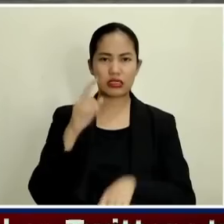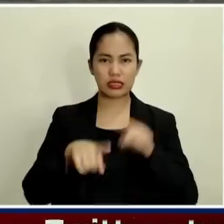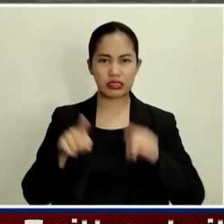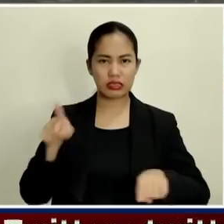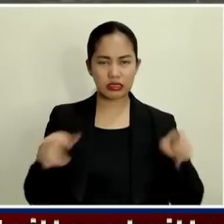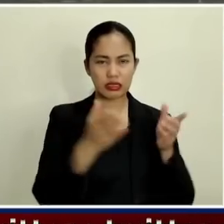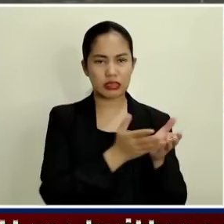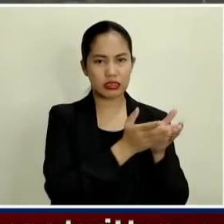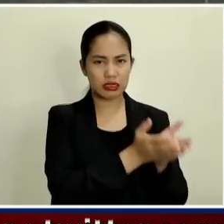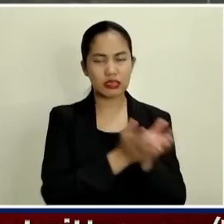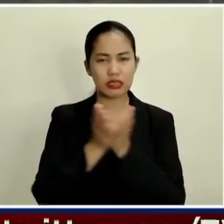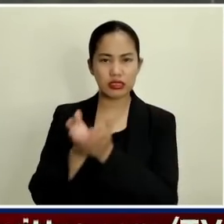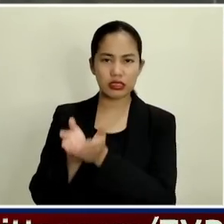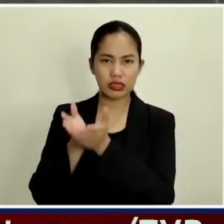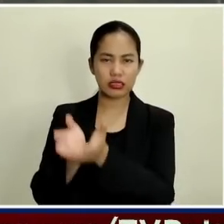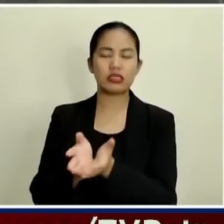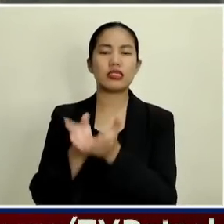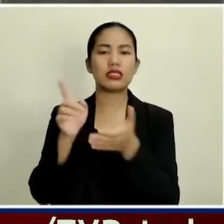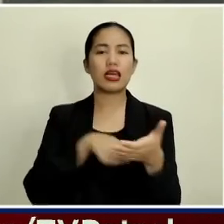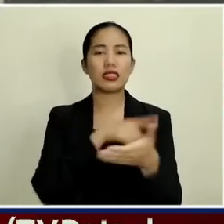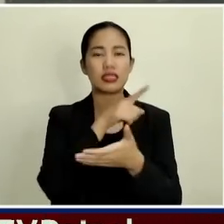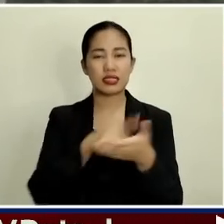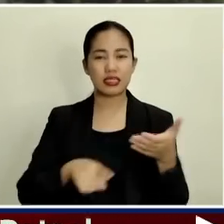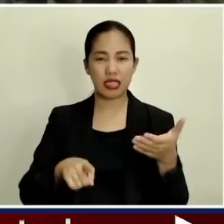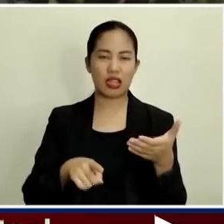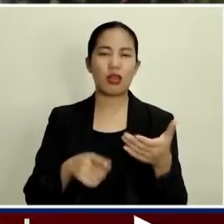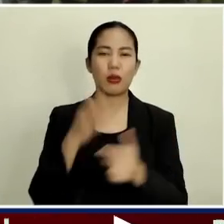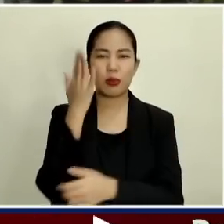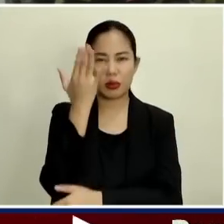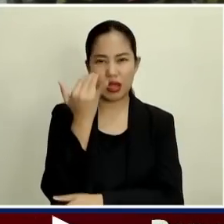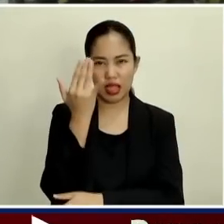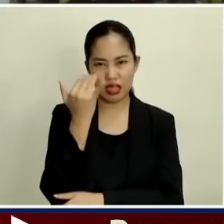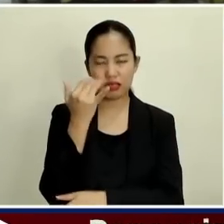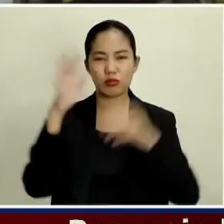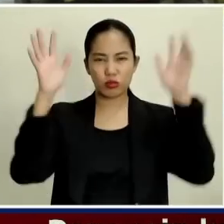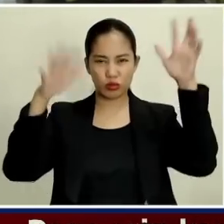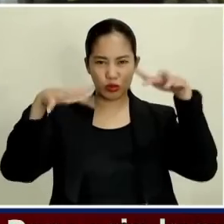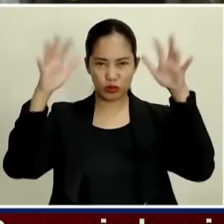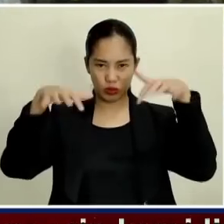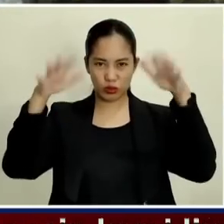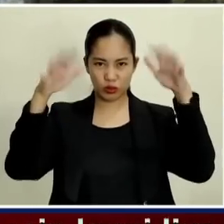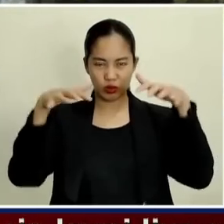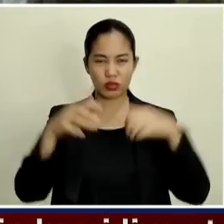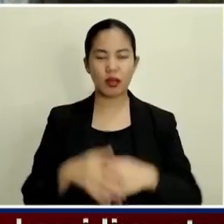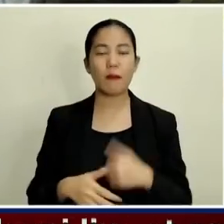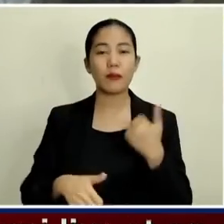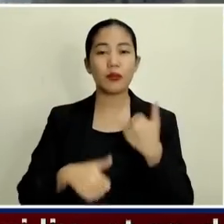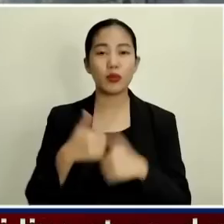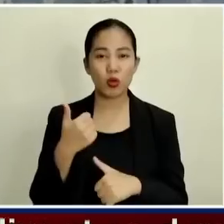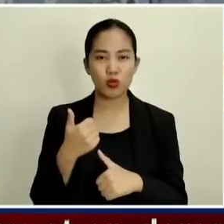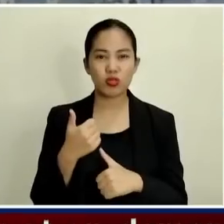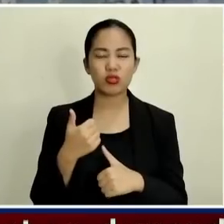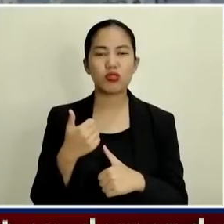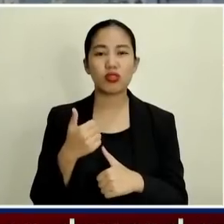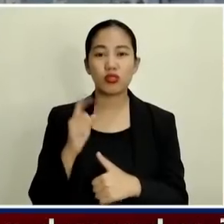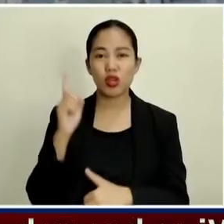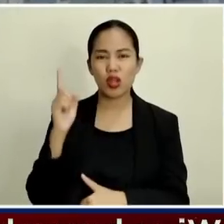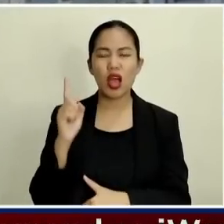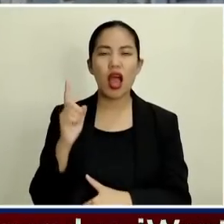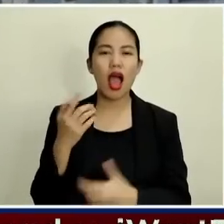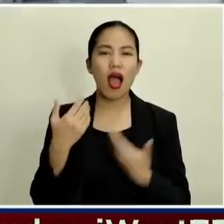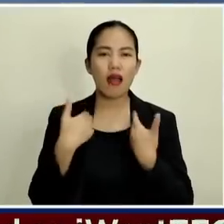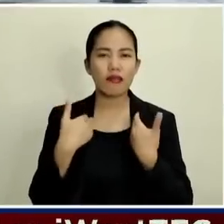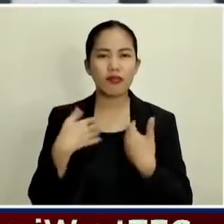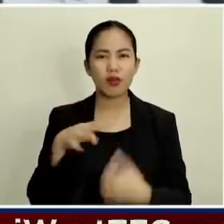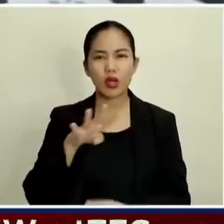ang biyahe ng mga barko dahil sa bagyong Paeng. Pinakamarami ang nasa Matdog Port na may 461 na stranded na